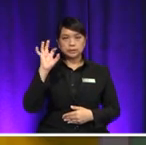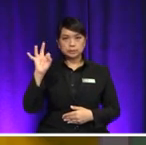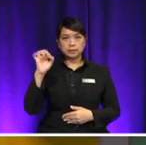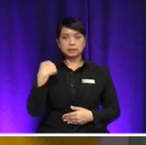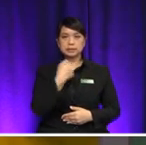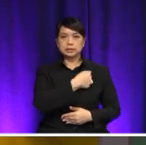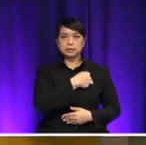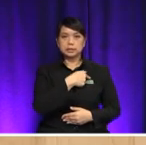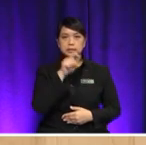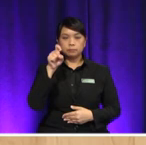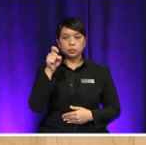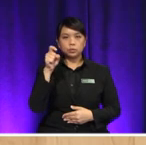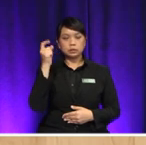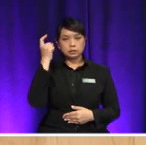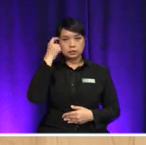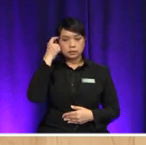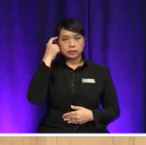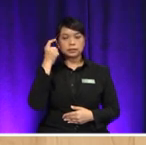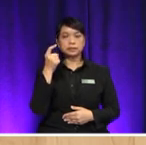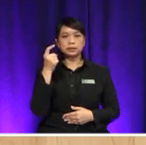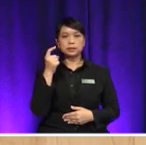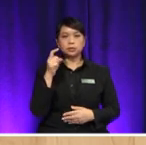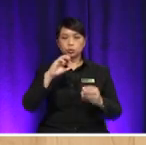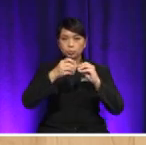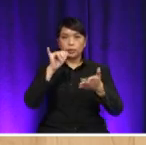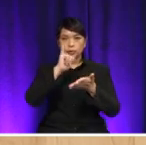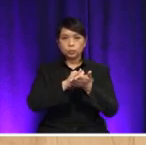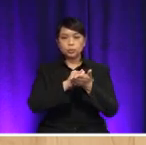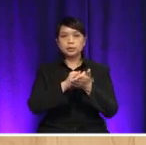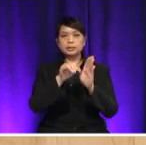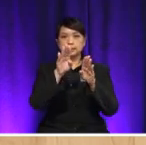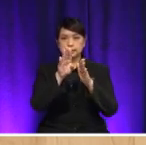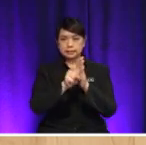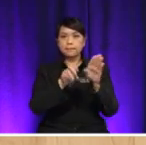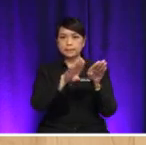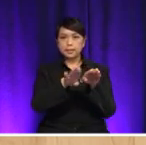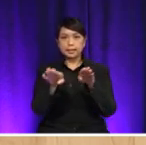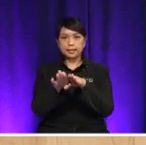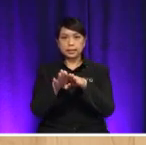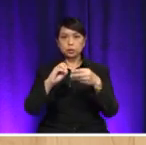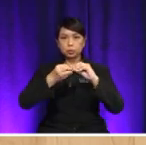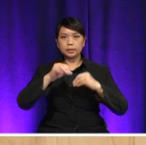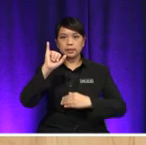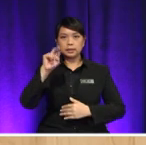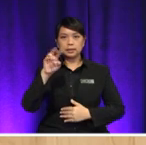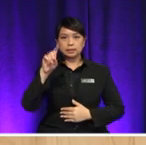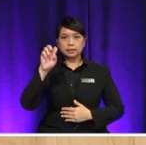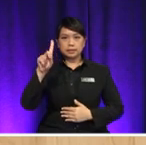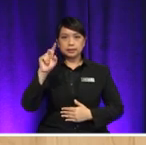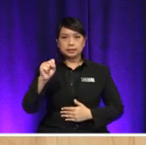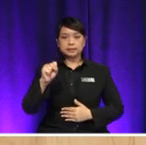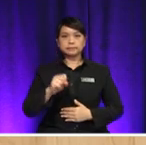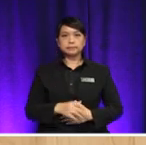109 itu sebagai satu nombo index itu satu kosong sembilan ini kalau kita Tengok balik definisi nomor index